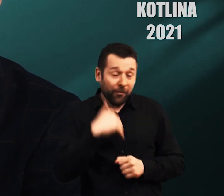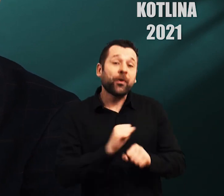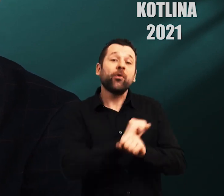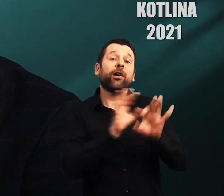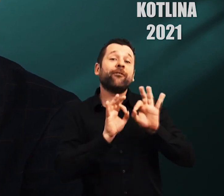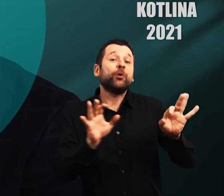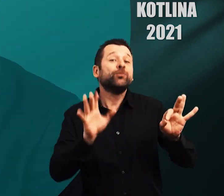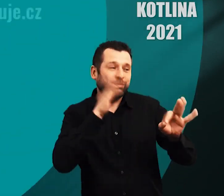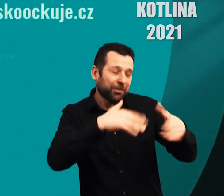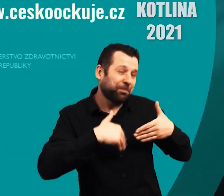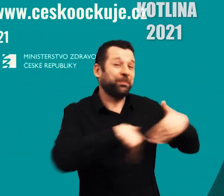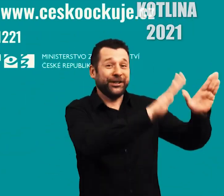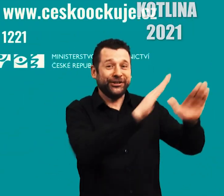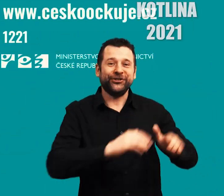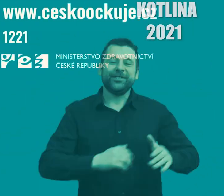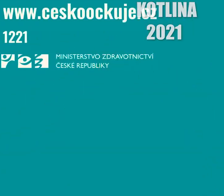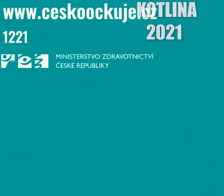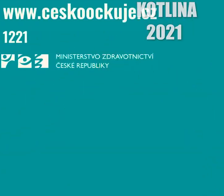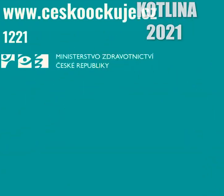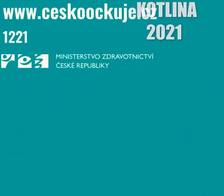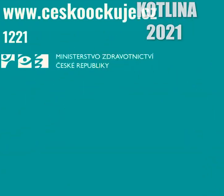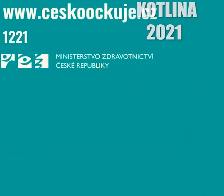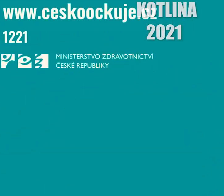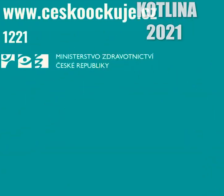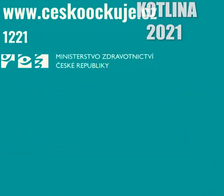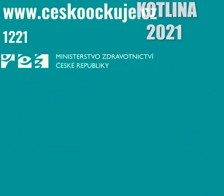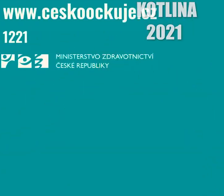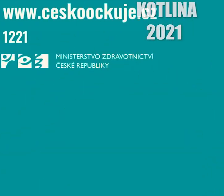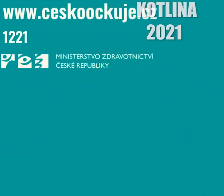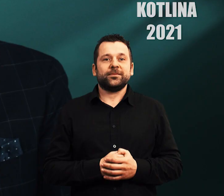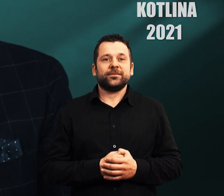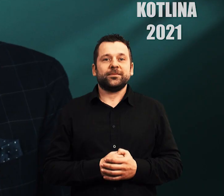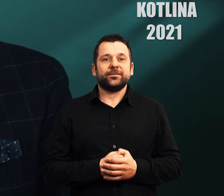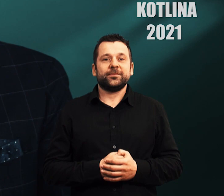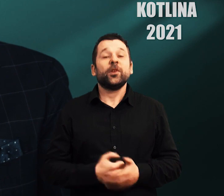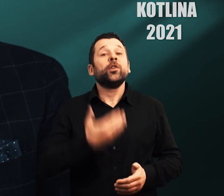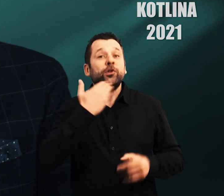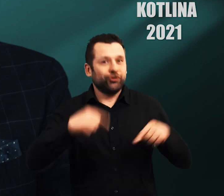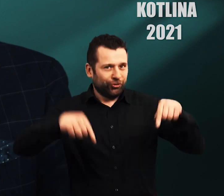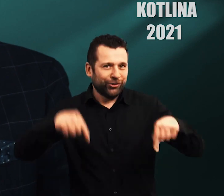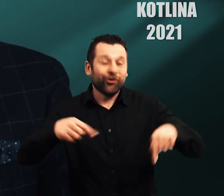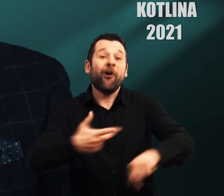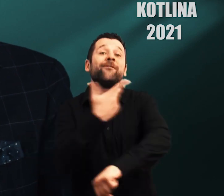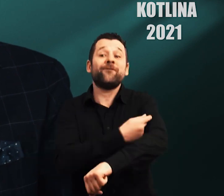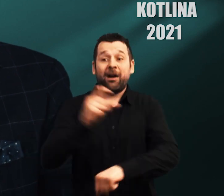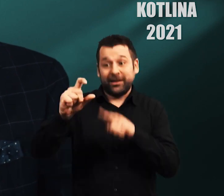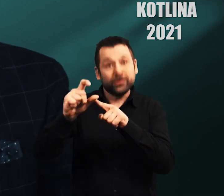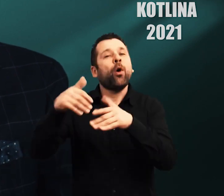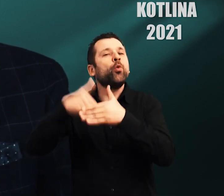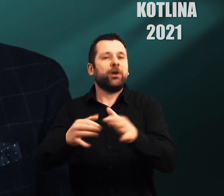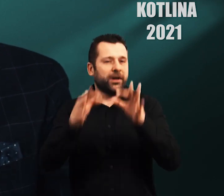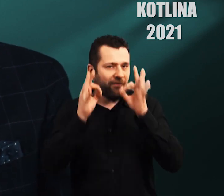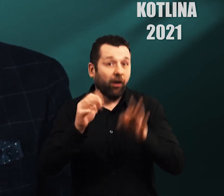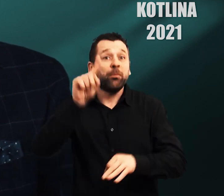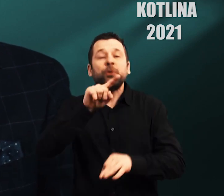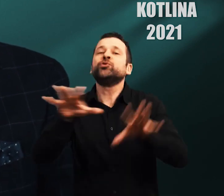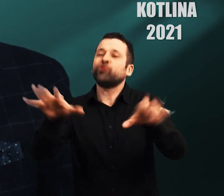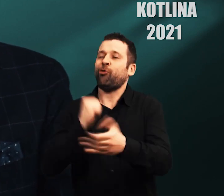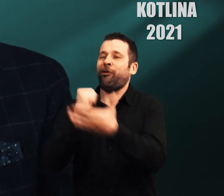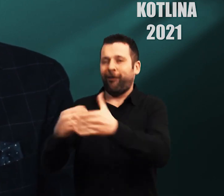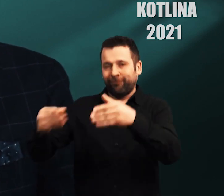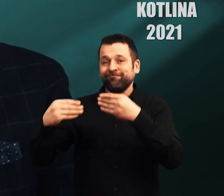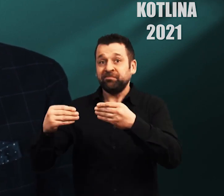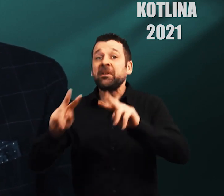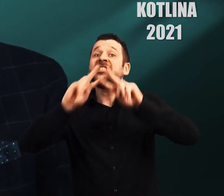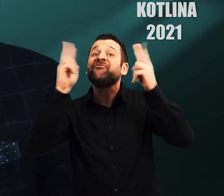i vaše blízké. Udělejme tečku za koronavirem. Všechny dostupné vakcíny v České republice jsou